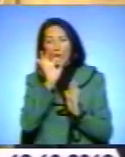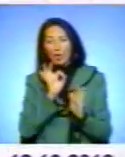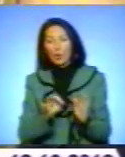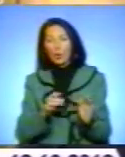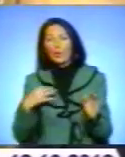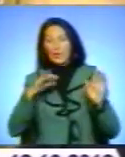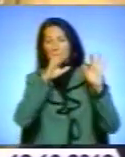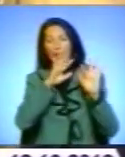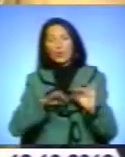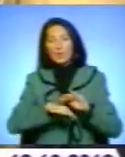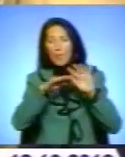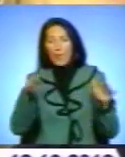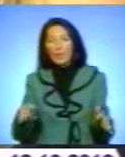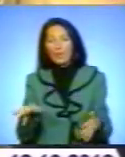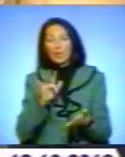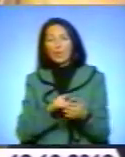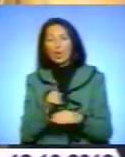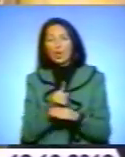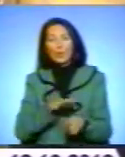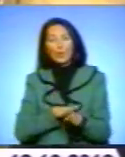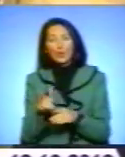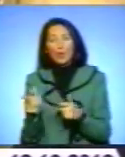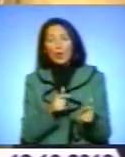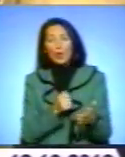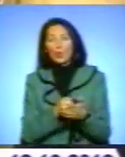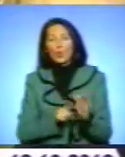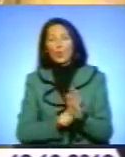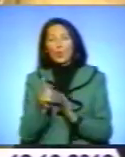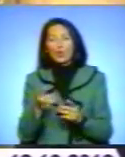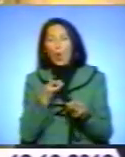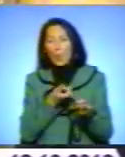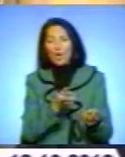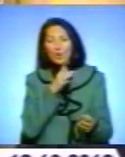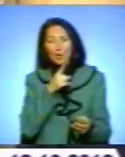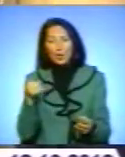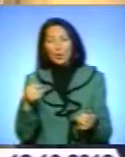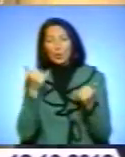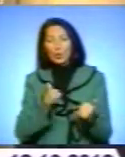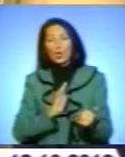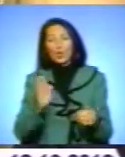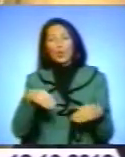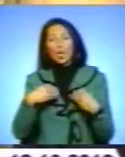далі. Місто Тернопіль повністю готове до початку опалювального сезону, і сьогодні буде подача